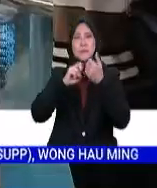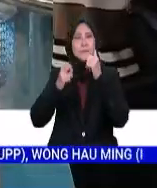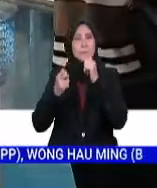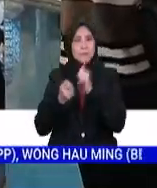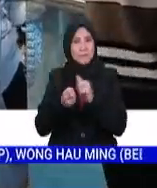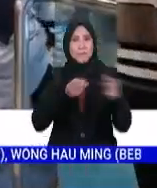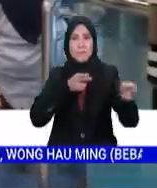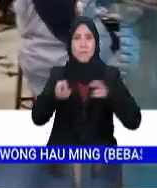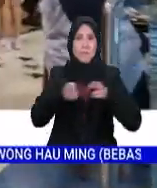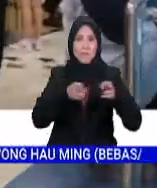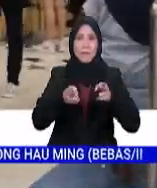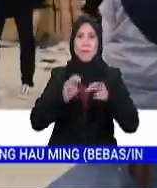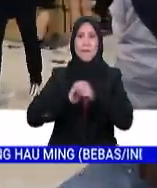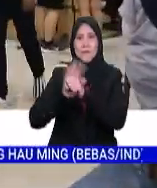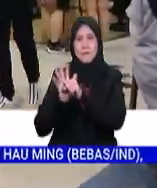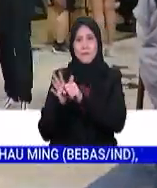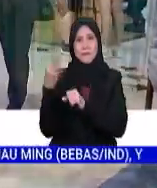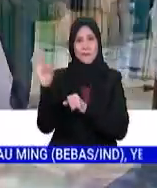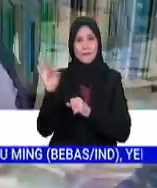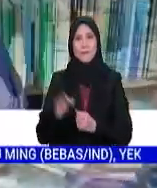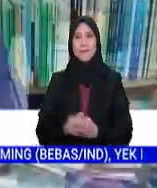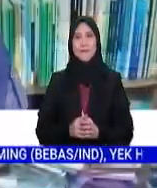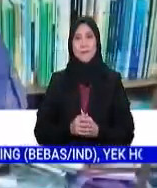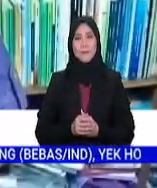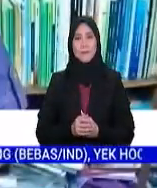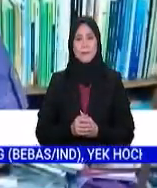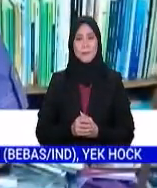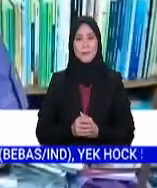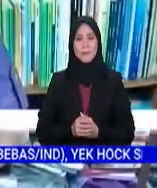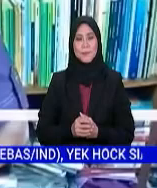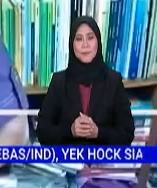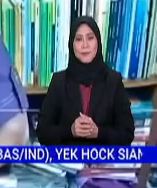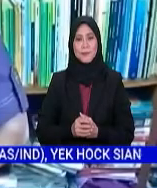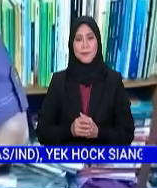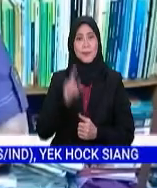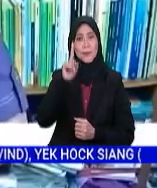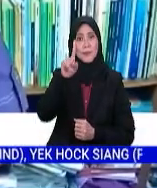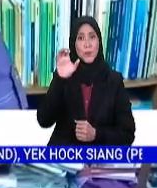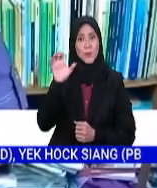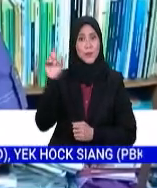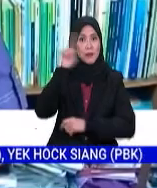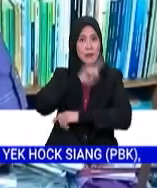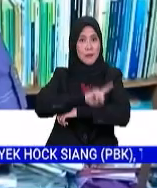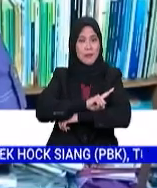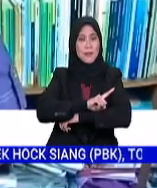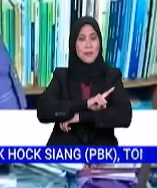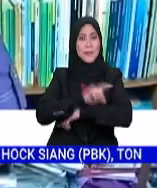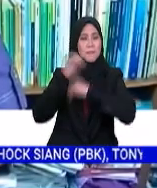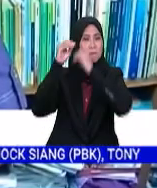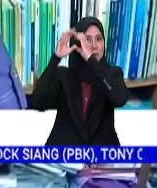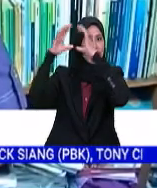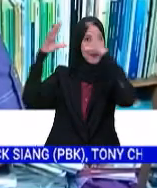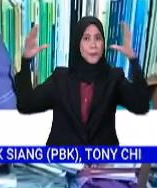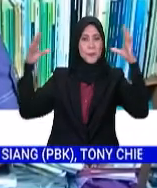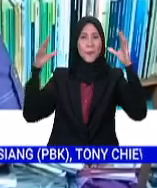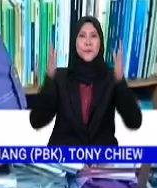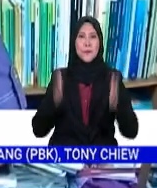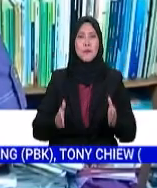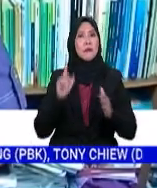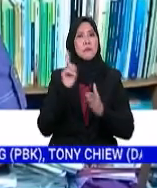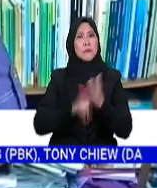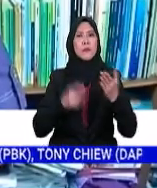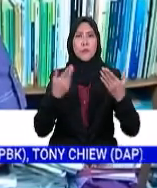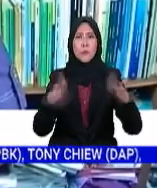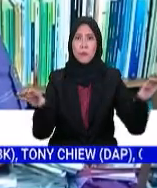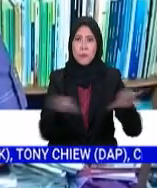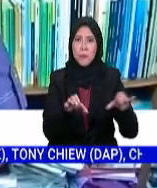dan mengurus COVID-19. Percaya 100 hari ini memberikan gambaran kepada umum apa yang telah